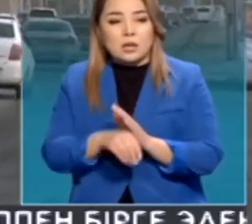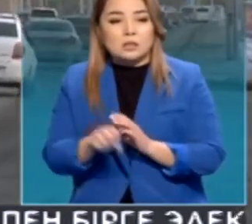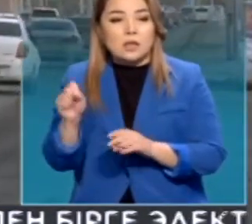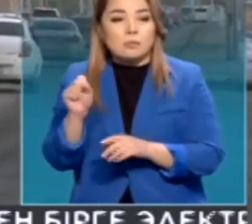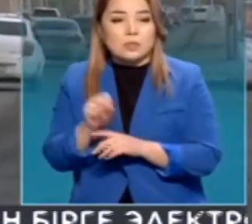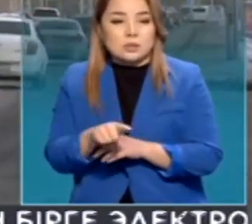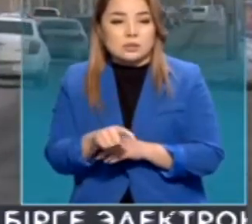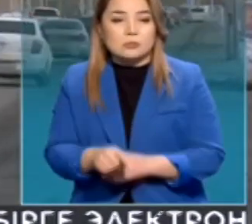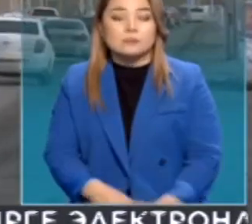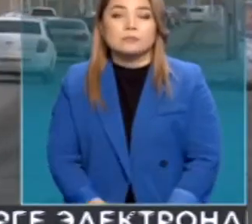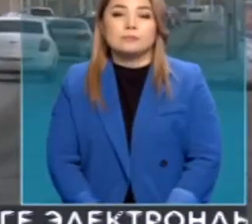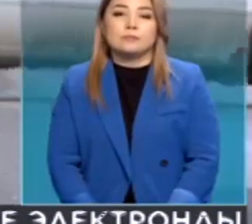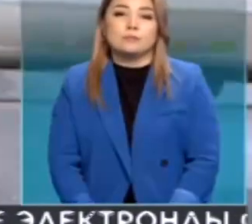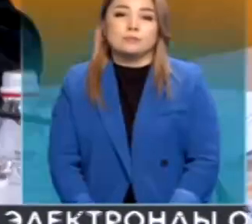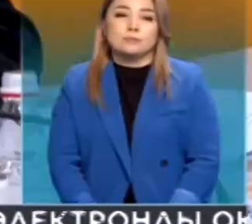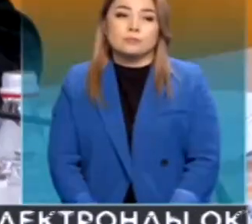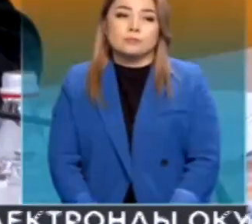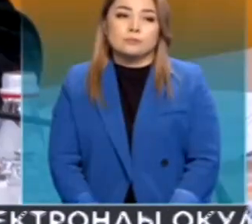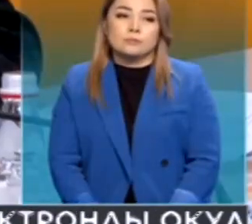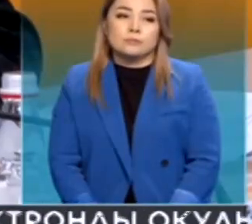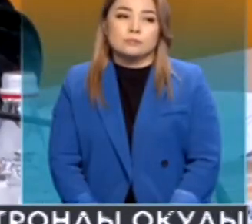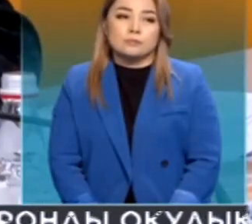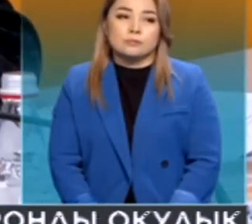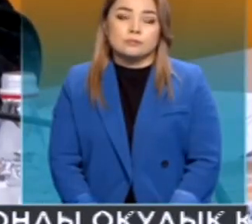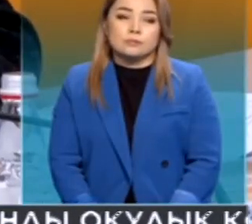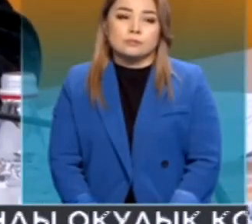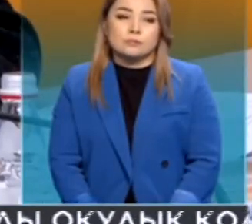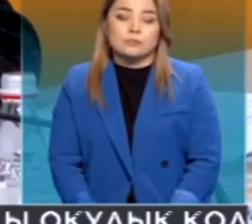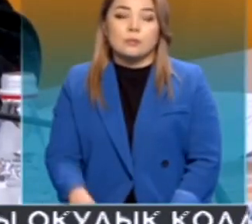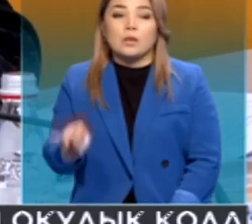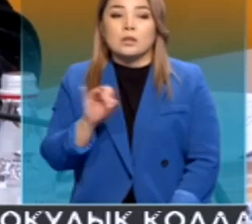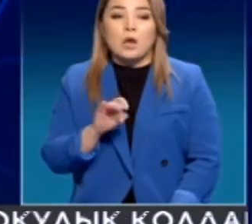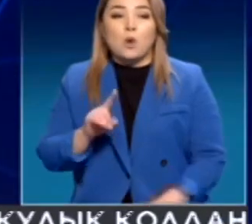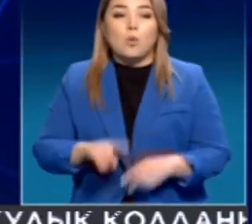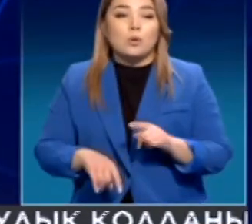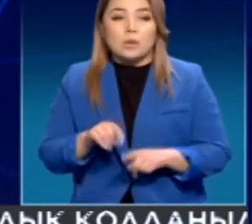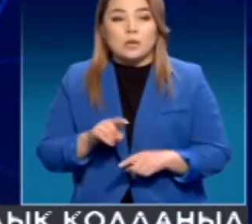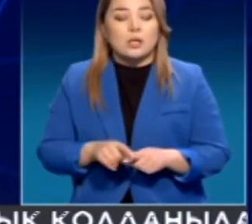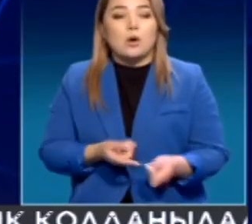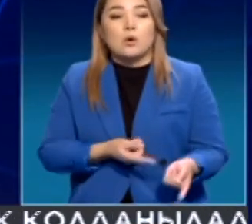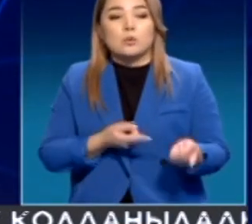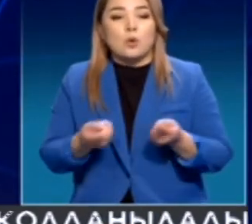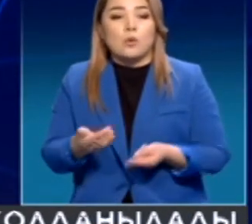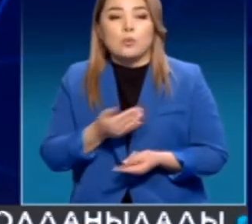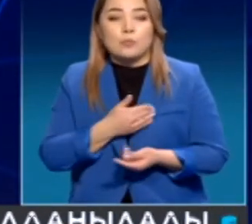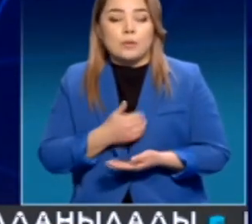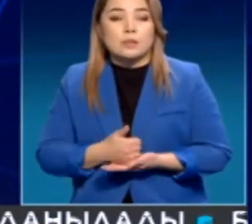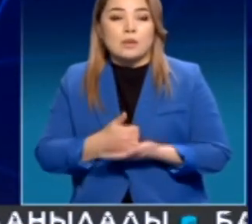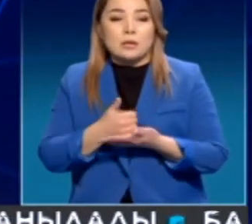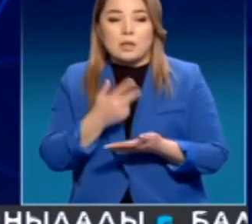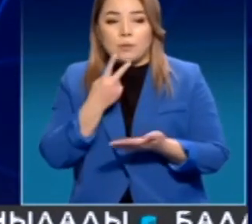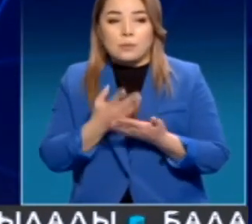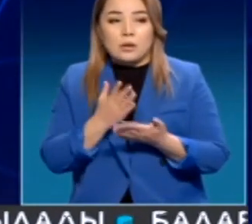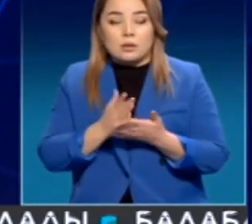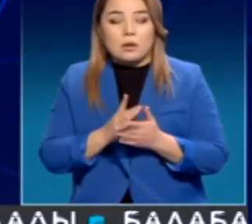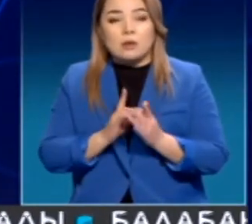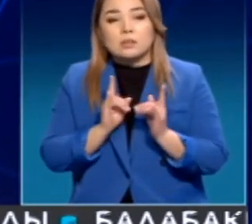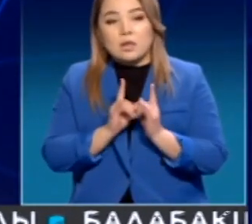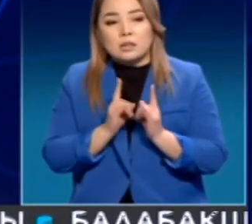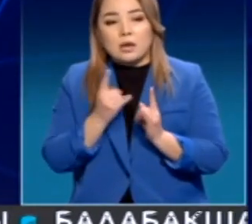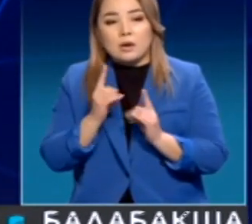тапсырды. Тарихи отанына көшуге ниет білдірген этникалық қазақтар үшін бір терезе қағидатын енгізу